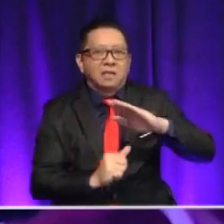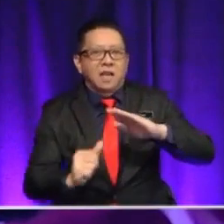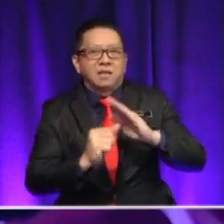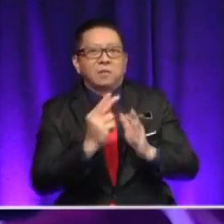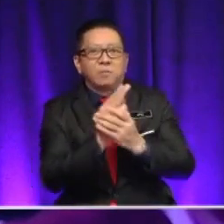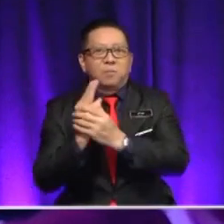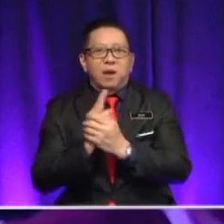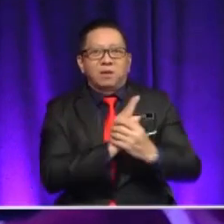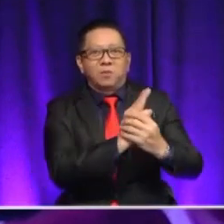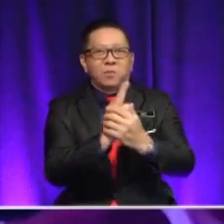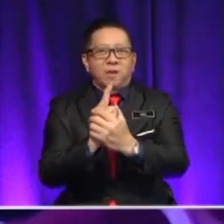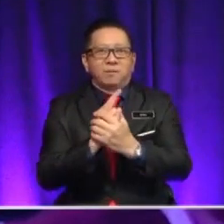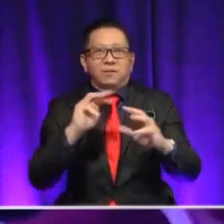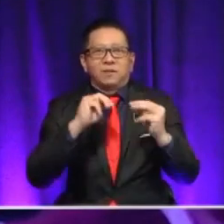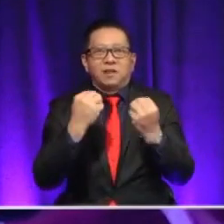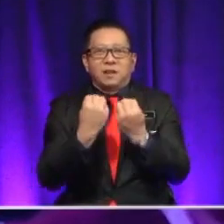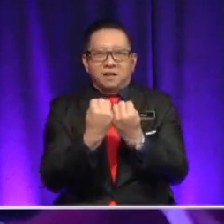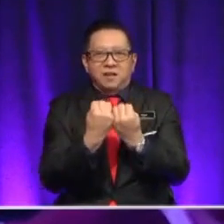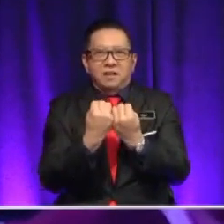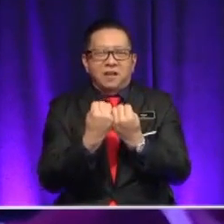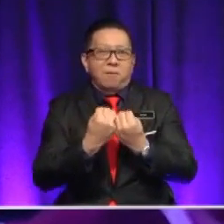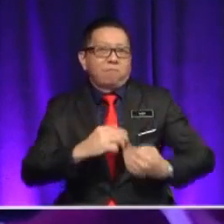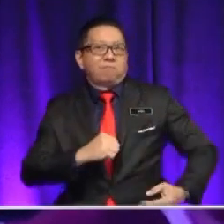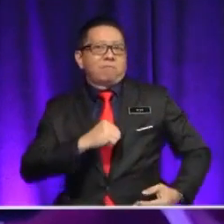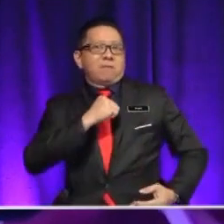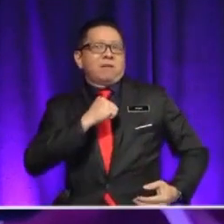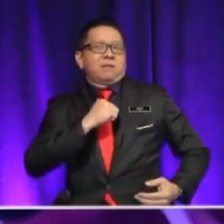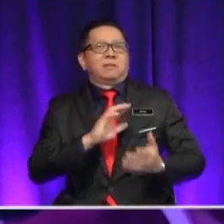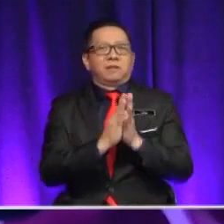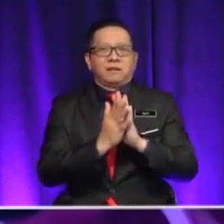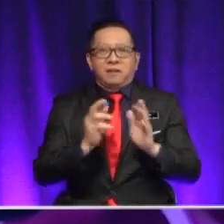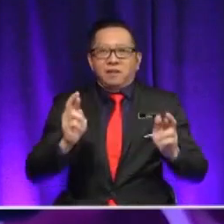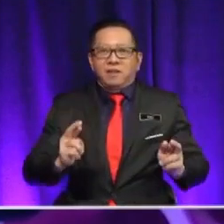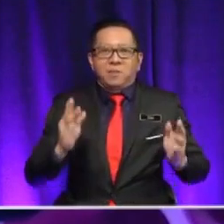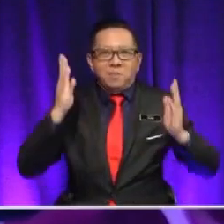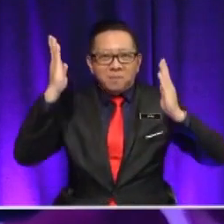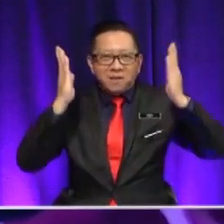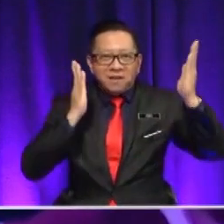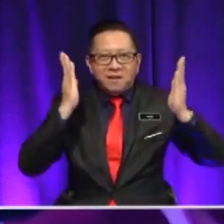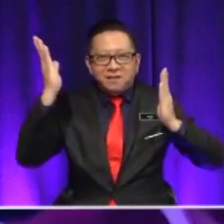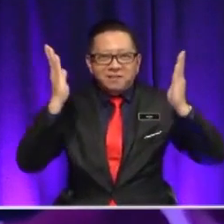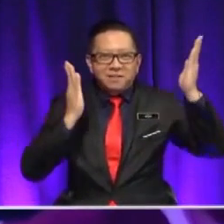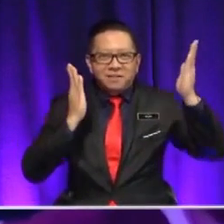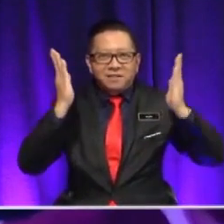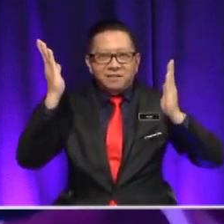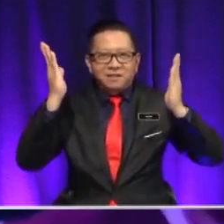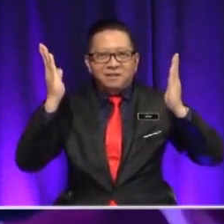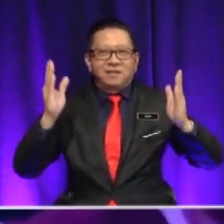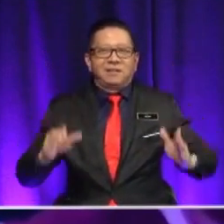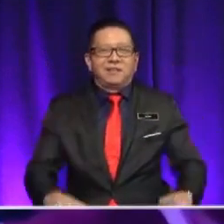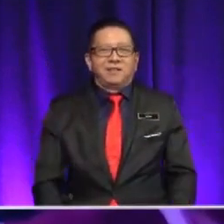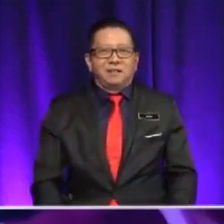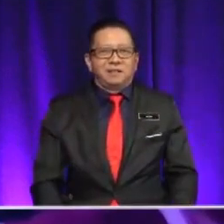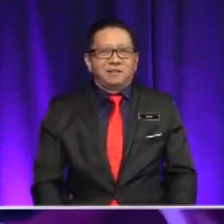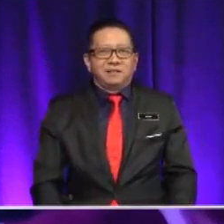dalam membentuk pembinaan negara bangsa. Jadi berbanggalah kita menjadi rakyat Malaysia yang mempunyai rukun negara yang sangat bagus.